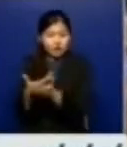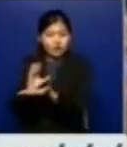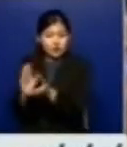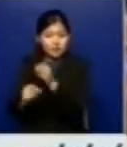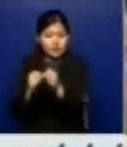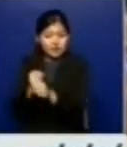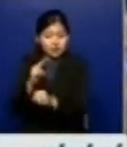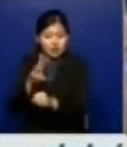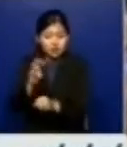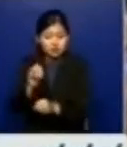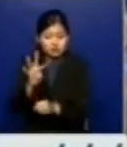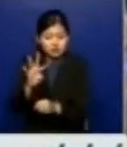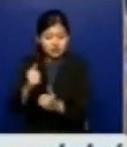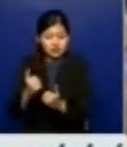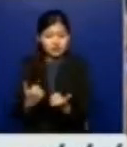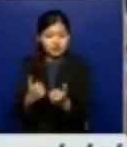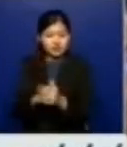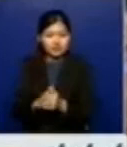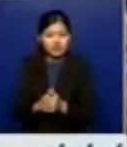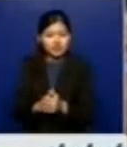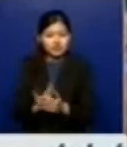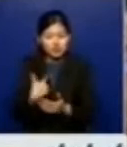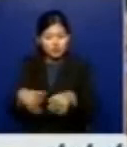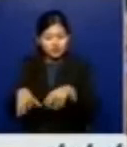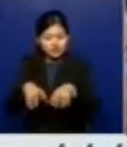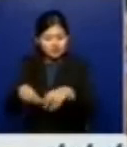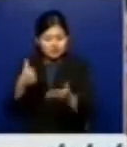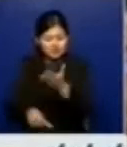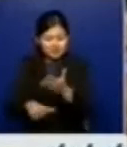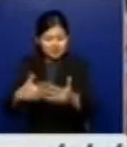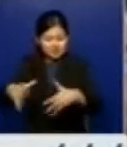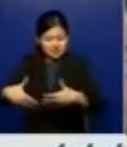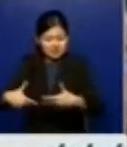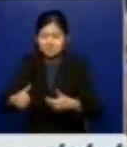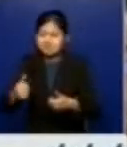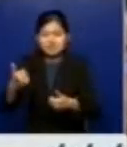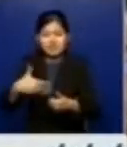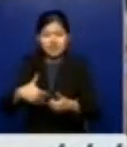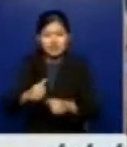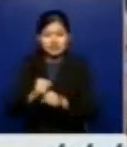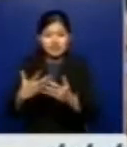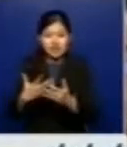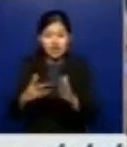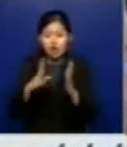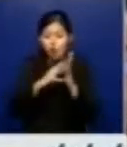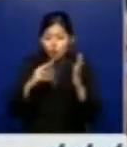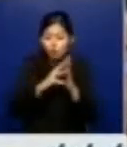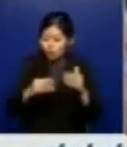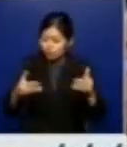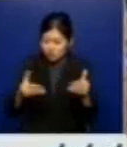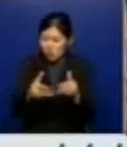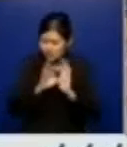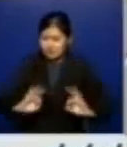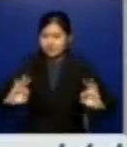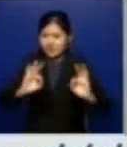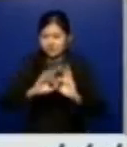ำลังจะไม่มีงบประมาณใช้เนี่ยนะครับหรือเราอาจจะจัดเก็บภาษีไม่ได้เนี่ยนะครับให้จัดอบรมเฉพาะเท่าที่จำเป็นจริง